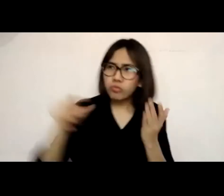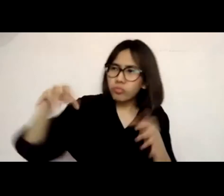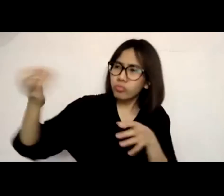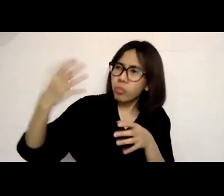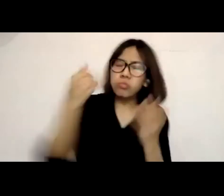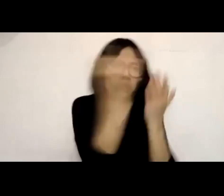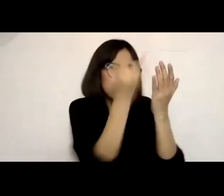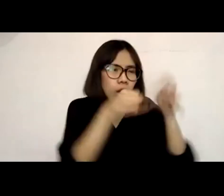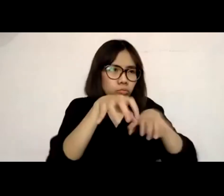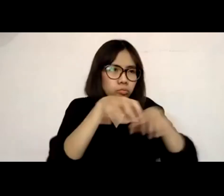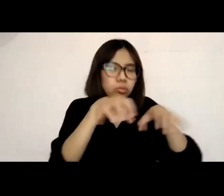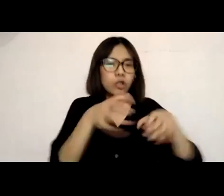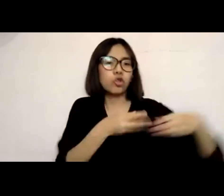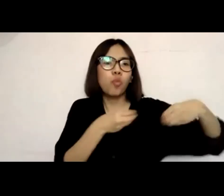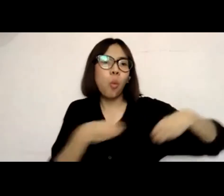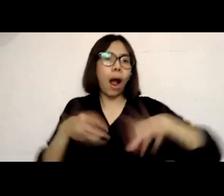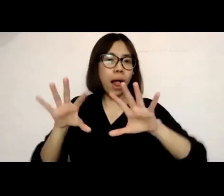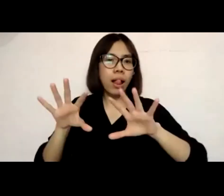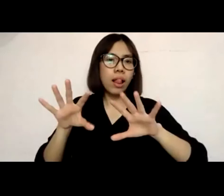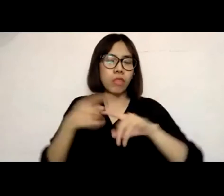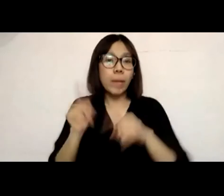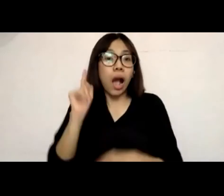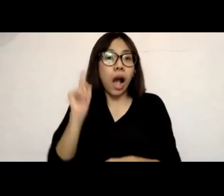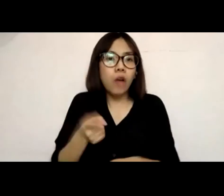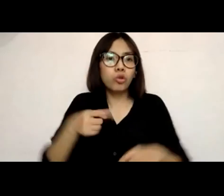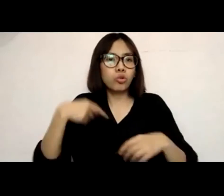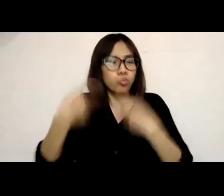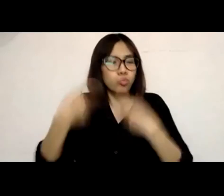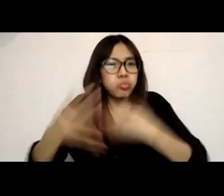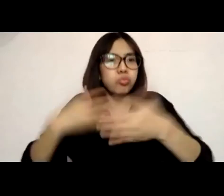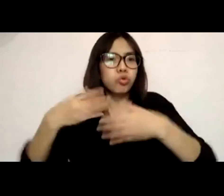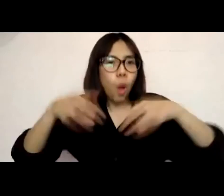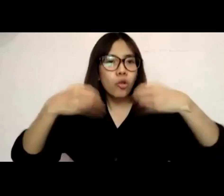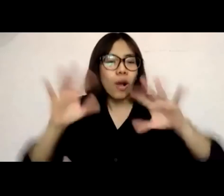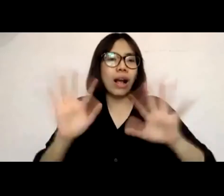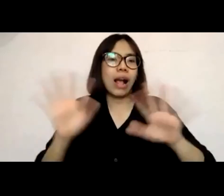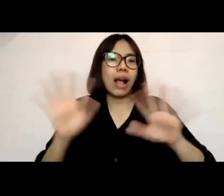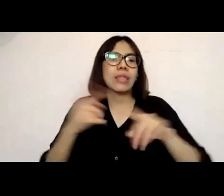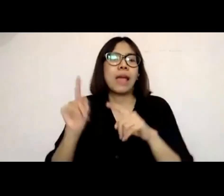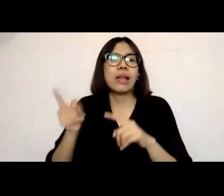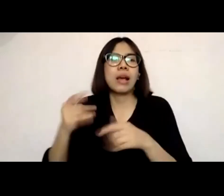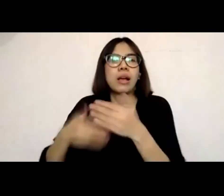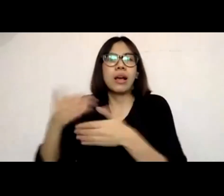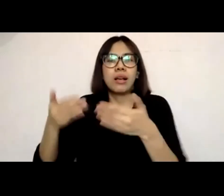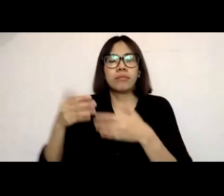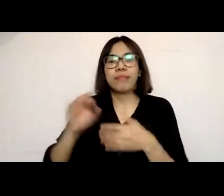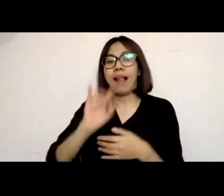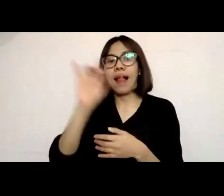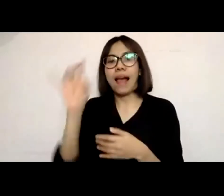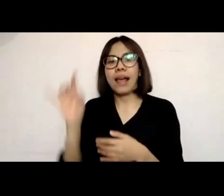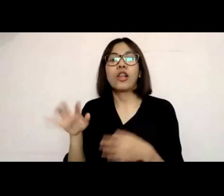harus mereka jual misalnya. Lalu ada lagi yang sifatnya kolaborasi. Kolaborasi ini malah kita kontraknya